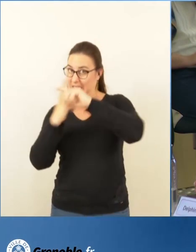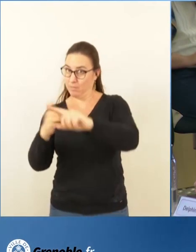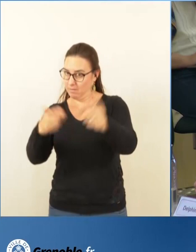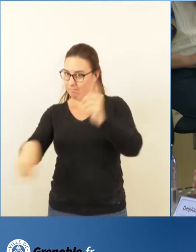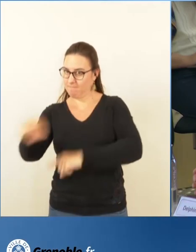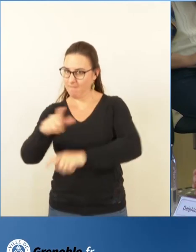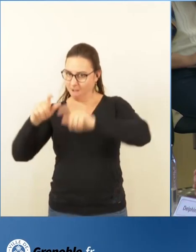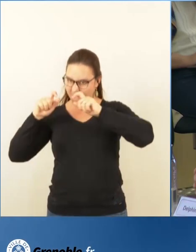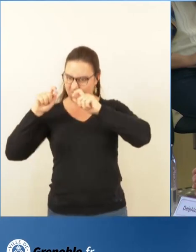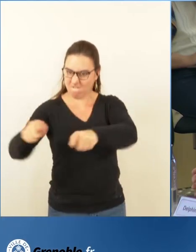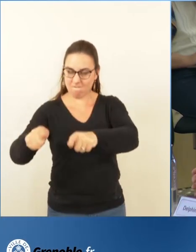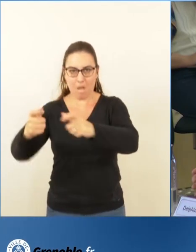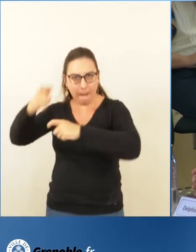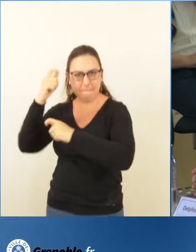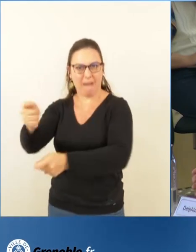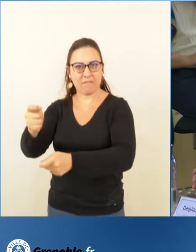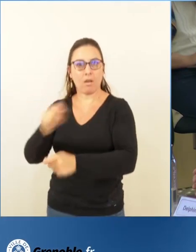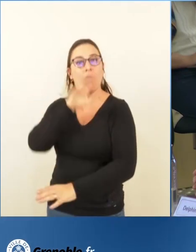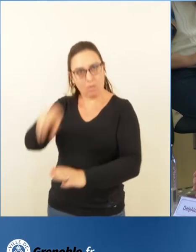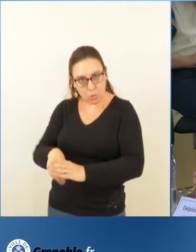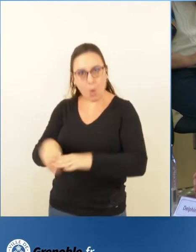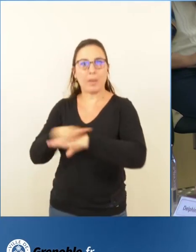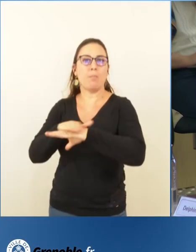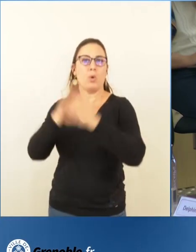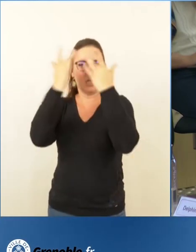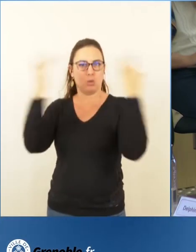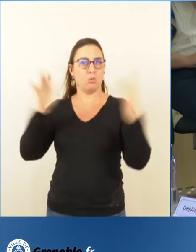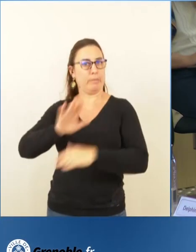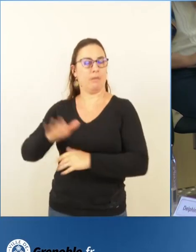décidé de me traquer y compris dans votre politique culturelle